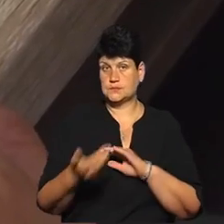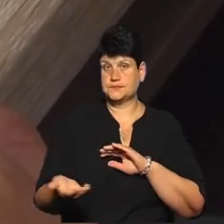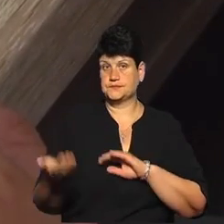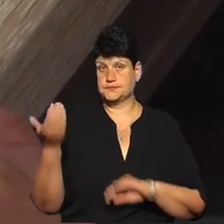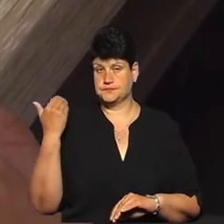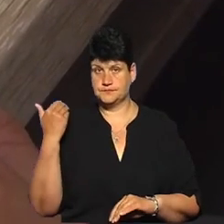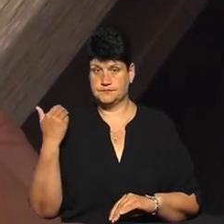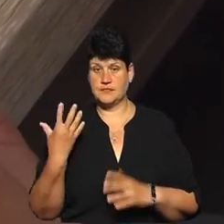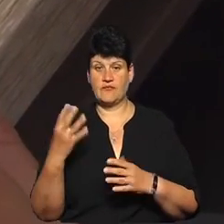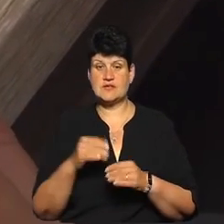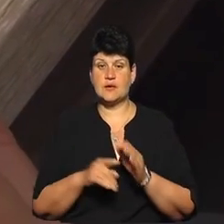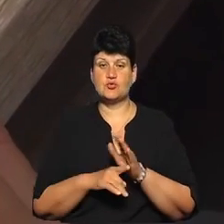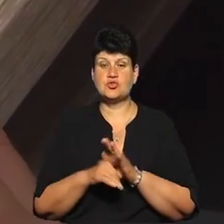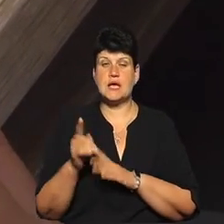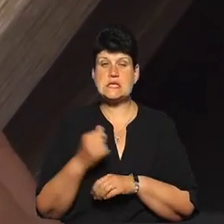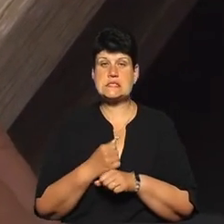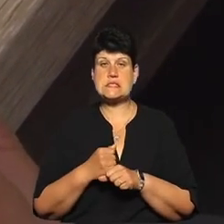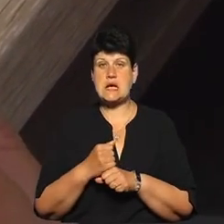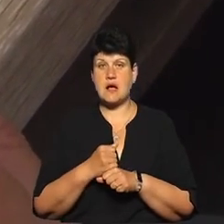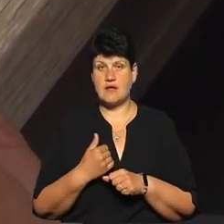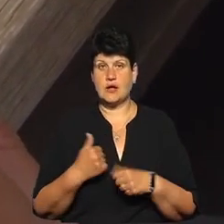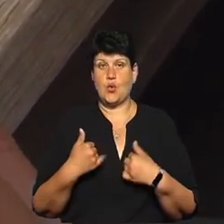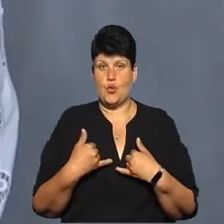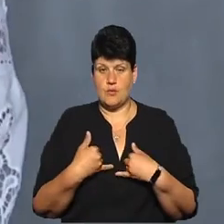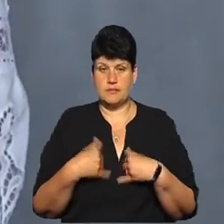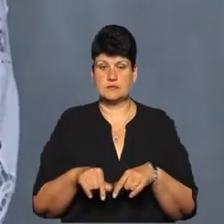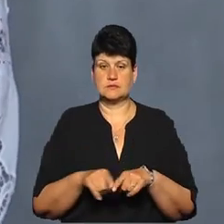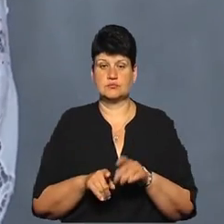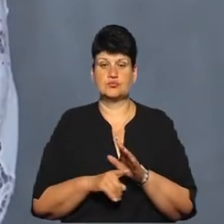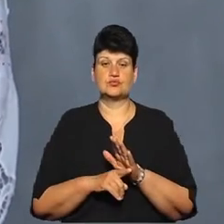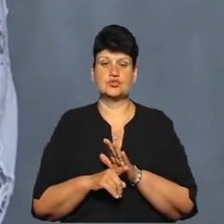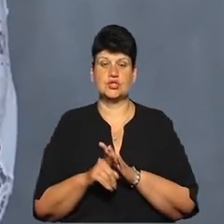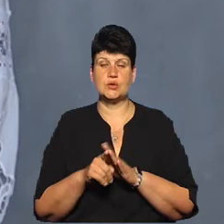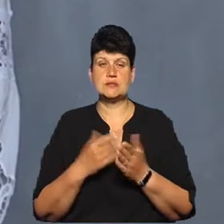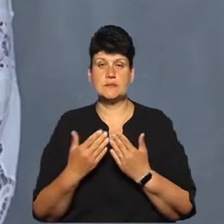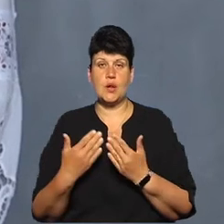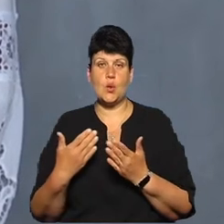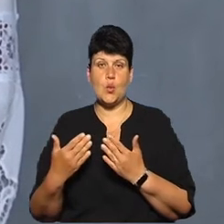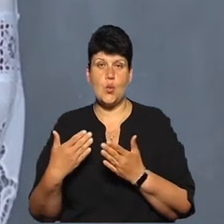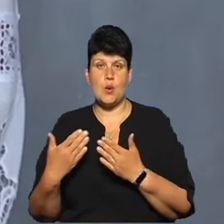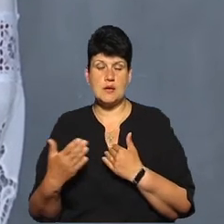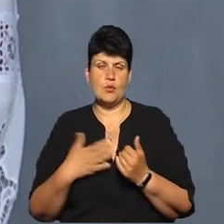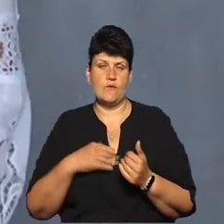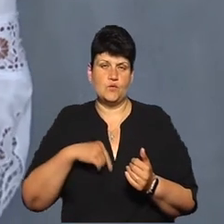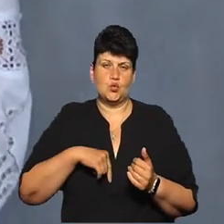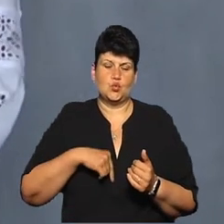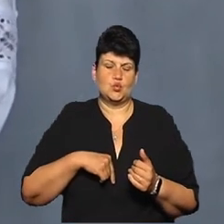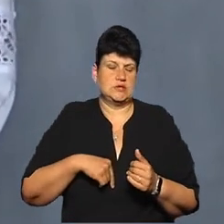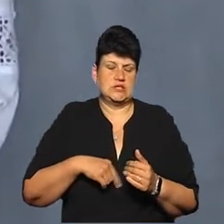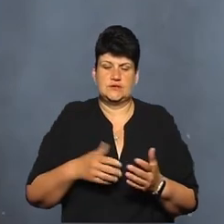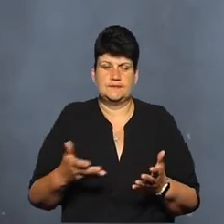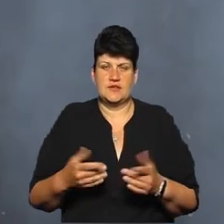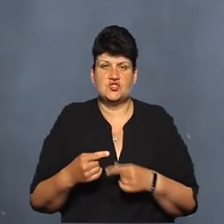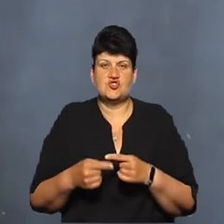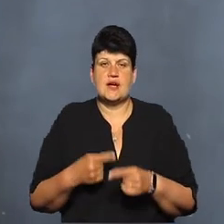Все починається з кави. І в мене почалося таке саме спілкування з якимось моїм внутрішнім світом. Через